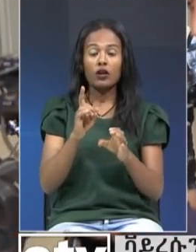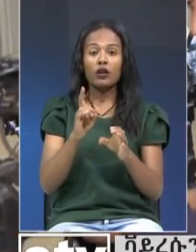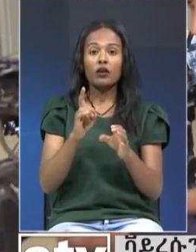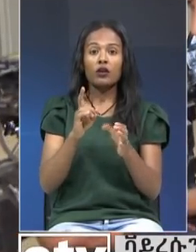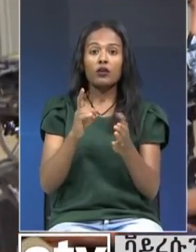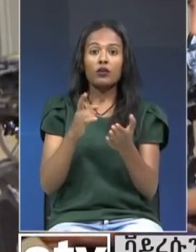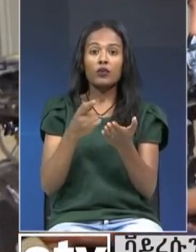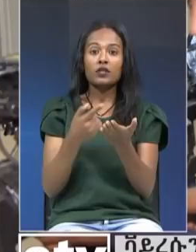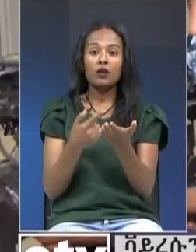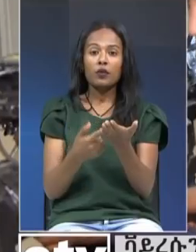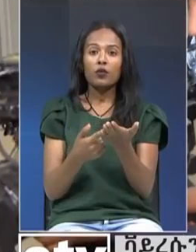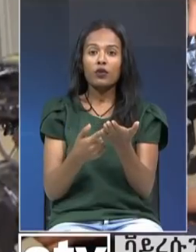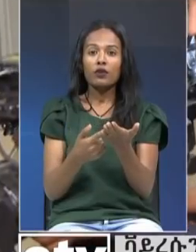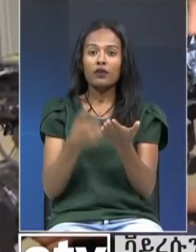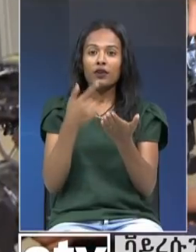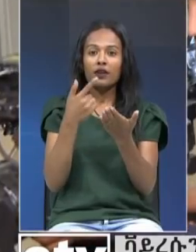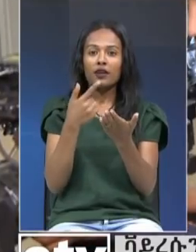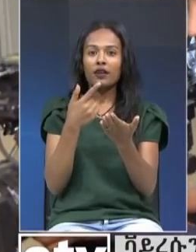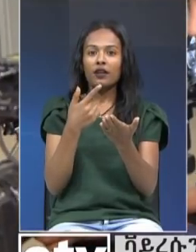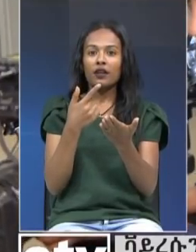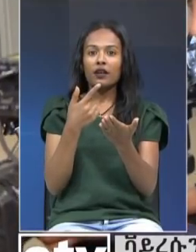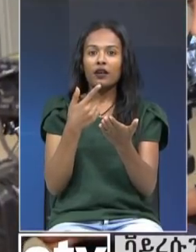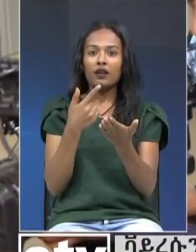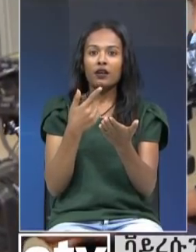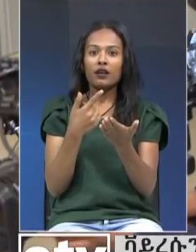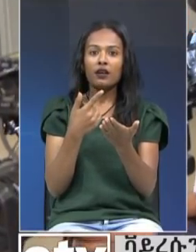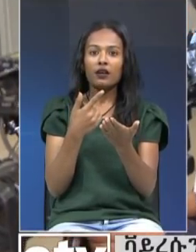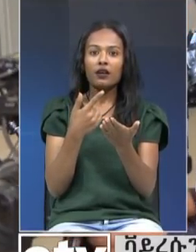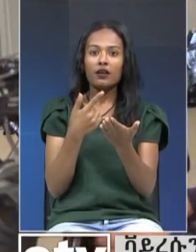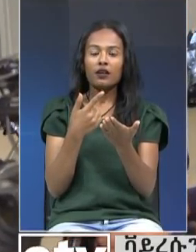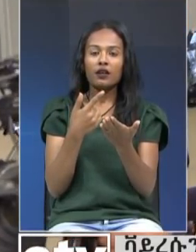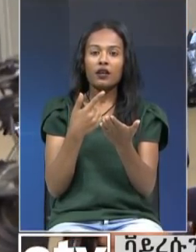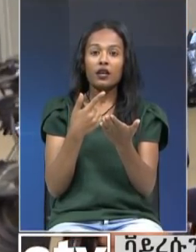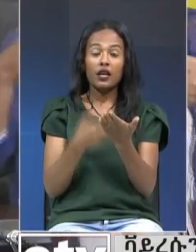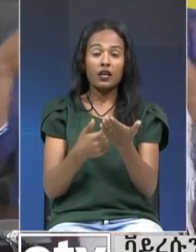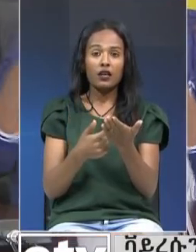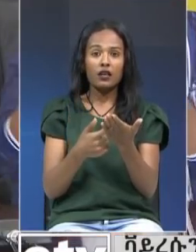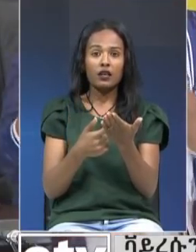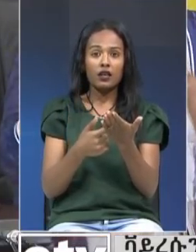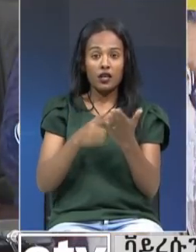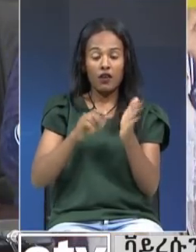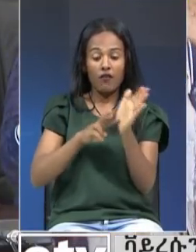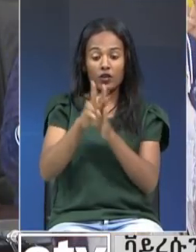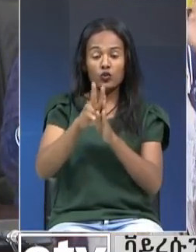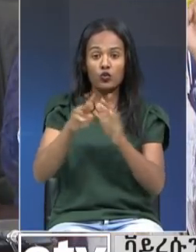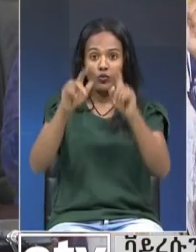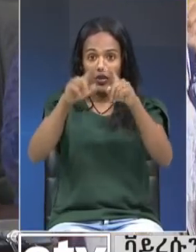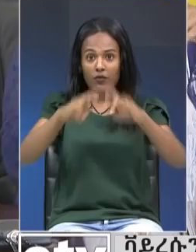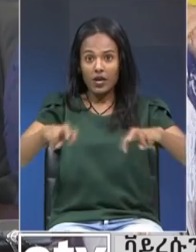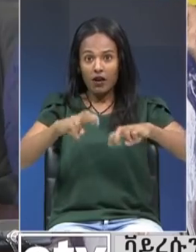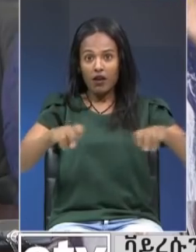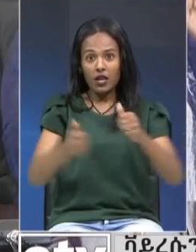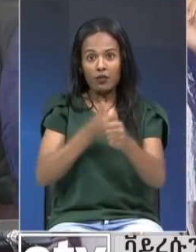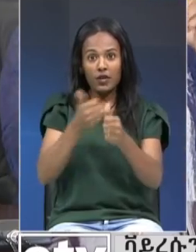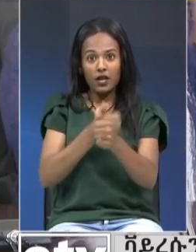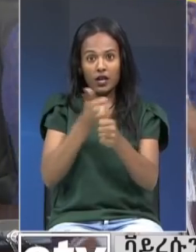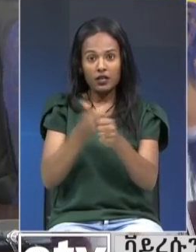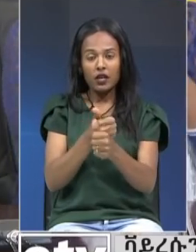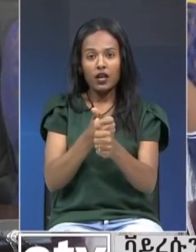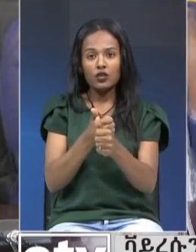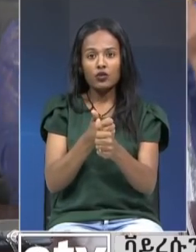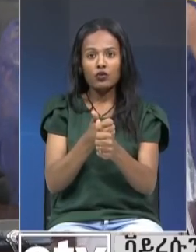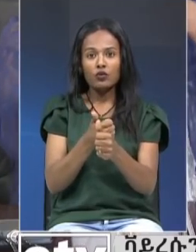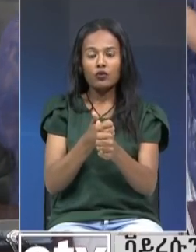ስራ የሚገቡበት ሁኔታ አለ። ለምሳሌ ለቫይራል ሎድ ከኤችአይቪ ጋር በተገናኘ ለቫይራል ሎድ ምርመራ የምንከተላቸው ወይም